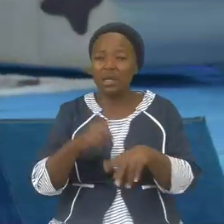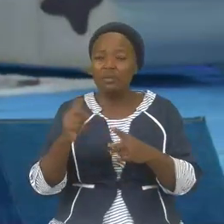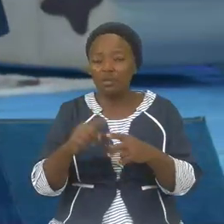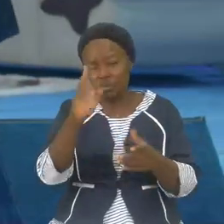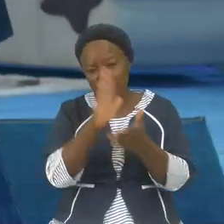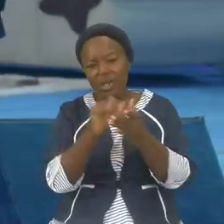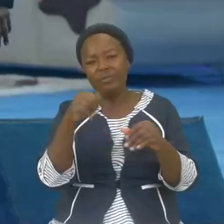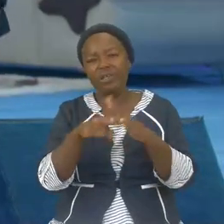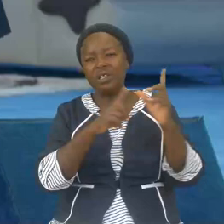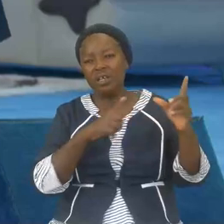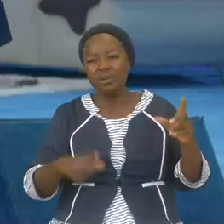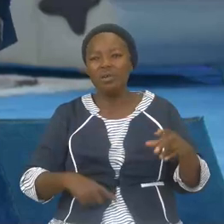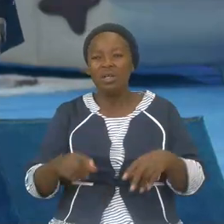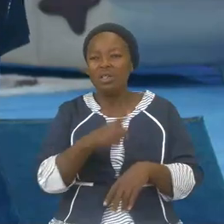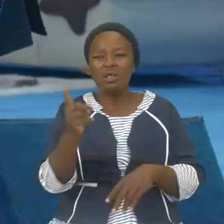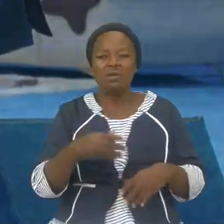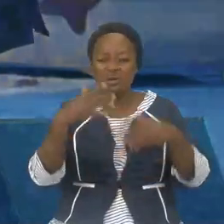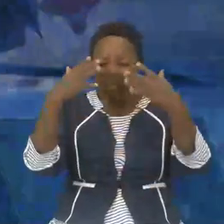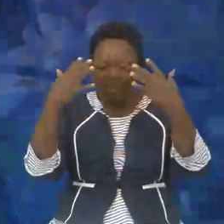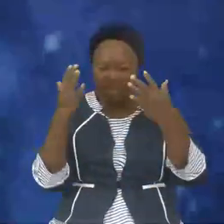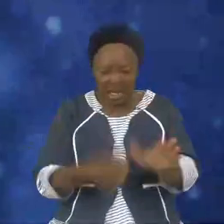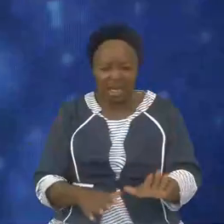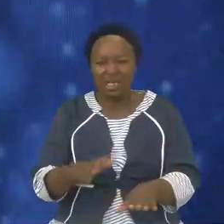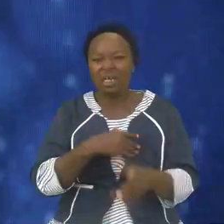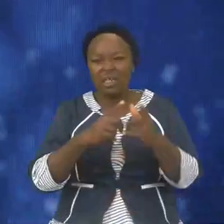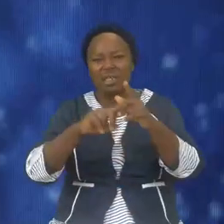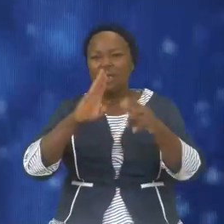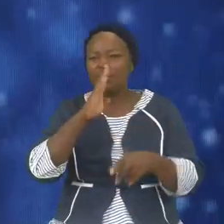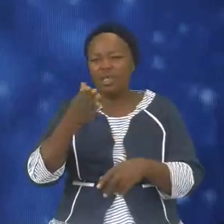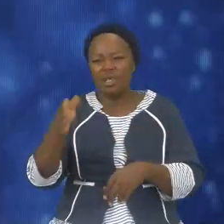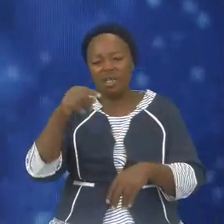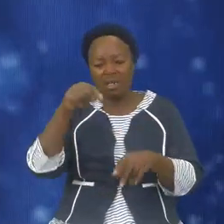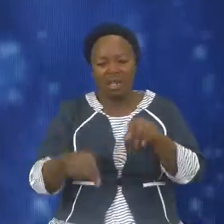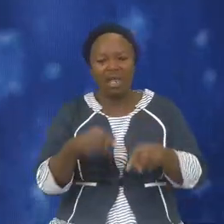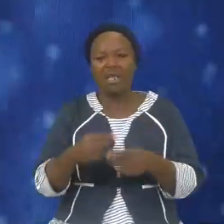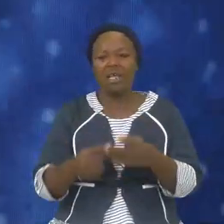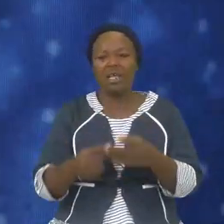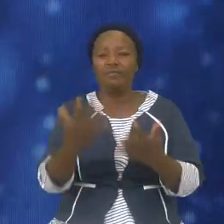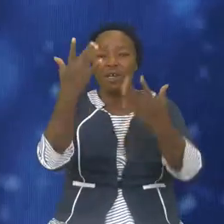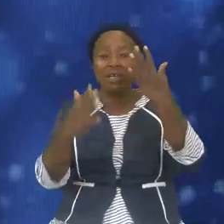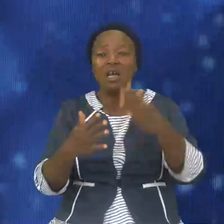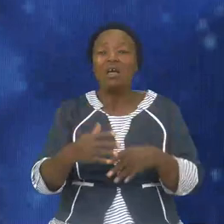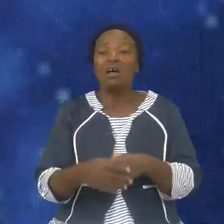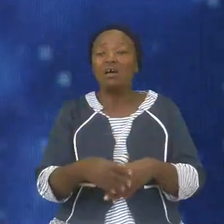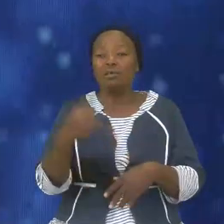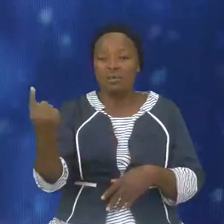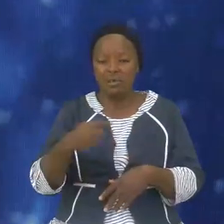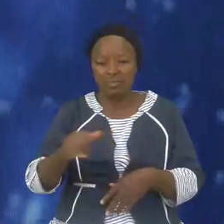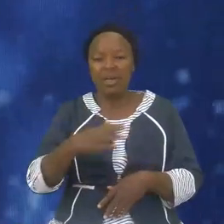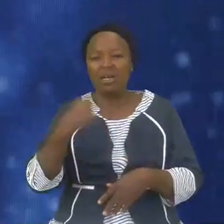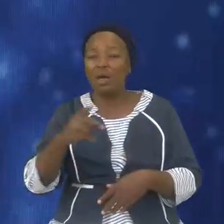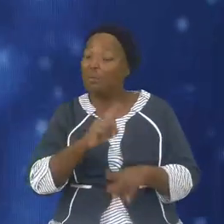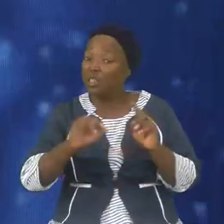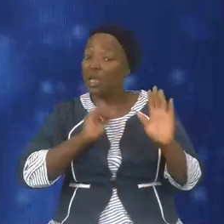l'occasion de croire au Seigneur, ils vont périr et seront là pour toujours. Je prie aujourd'hui que toi là qui